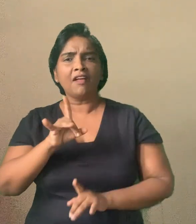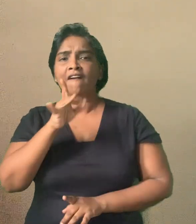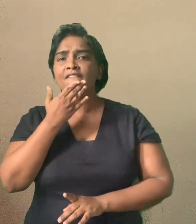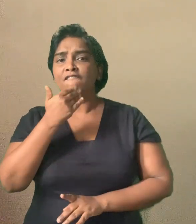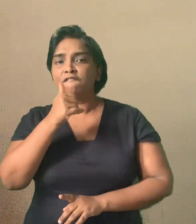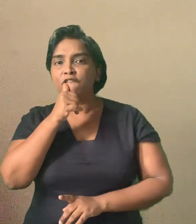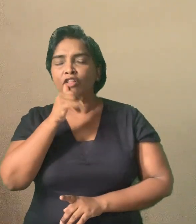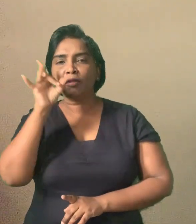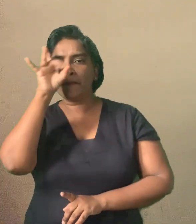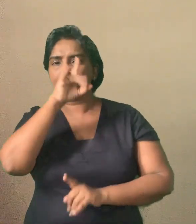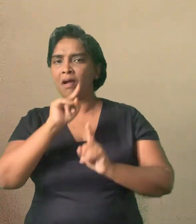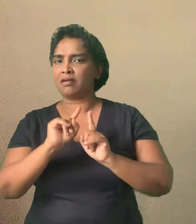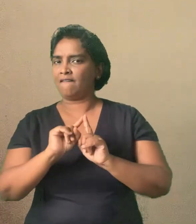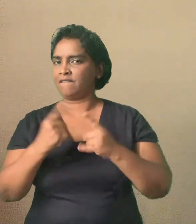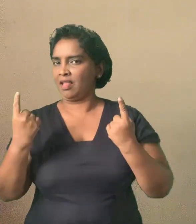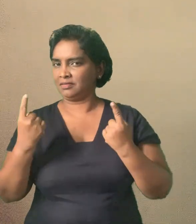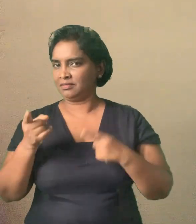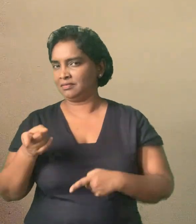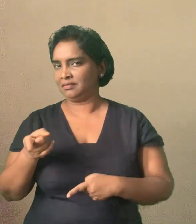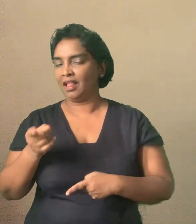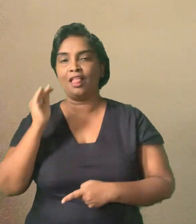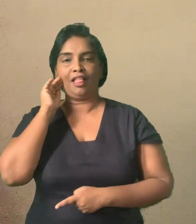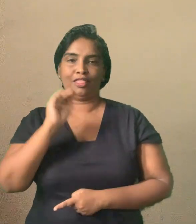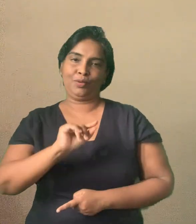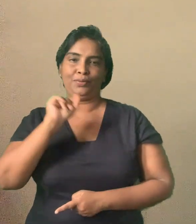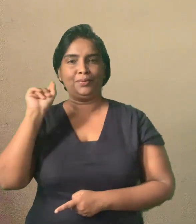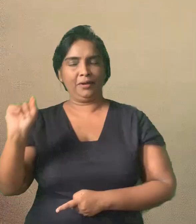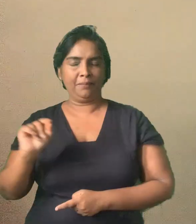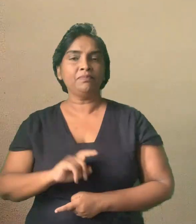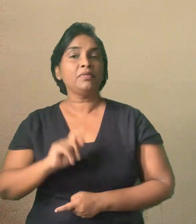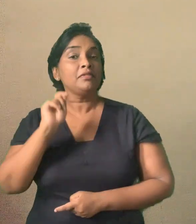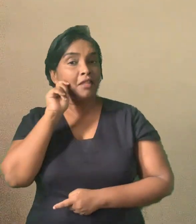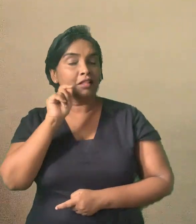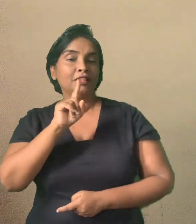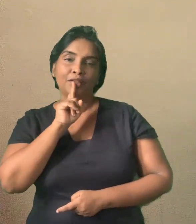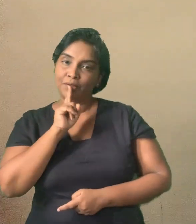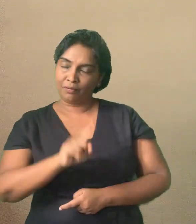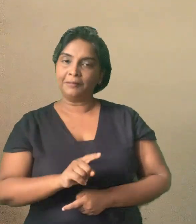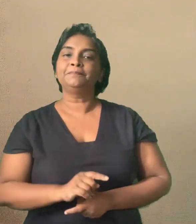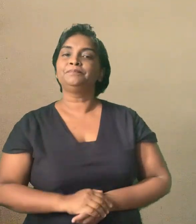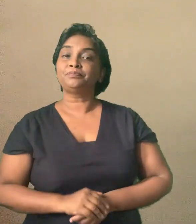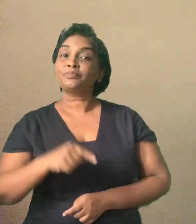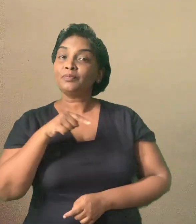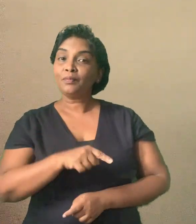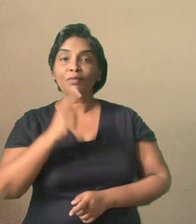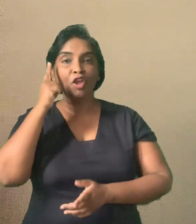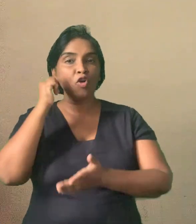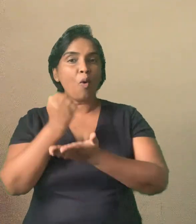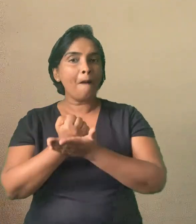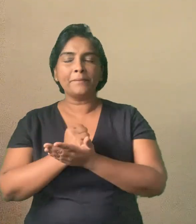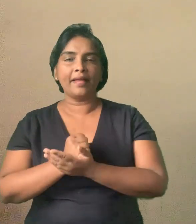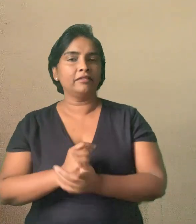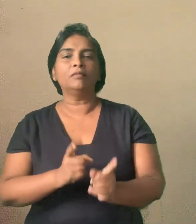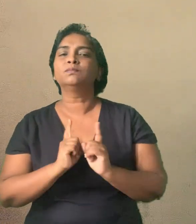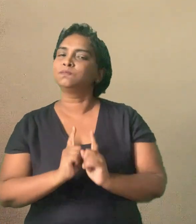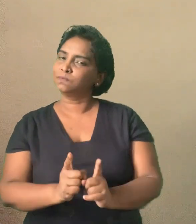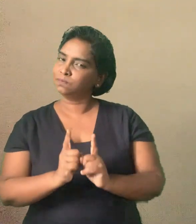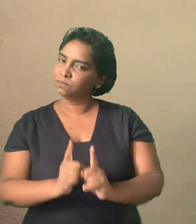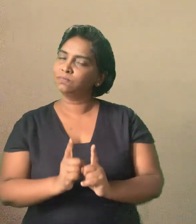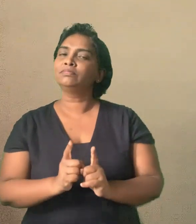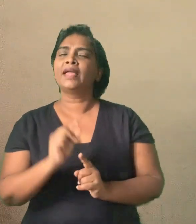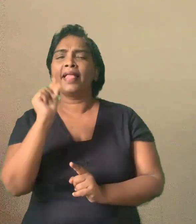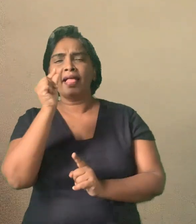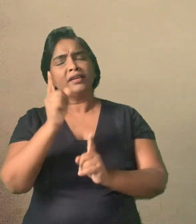විතරයි වෙනස් වෙලා තියෙන්නේ. පාට වෙනස් වෙලා. ඊට පස්සේ තාත්තා කිව්වා පුතේ මේ කෝපි ඇට වෙනස් වුණේ නැහැ.